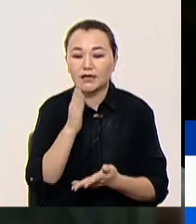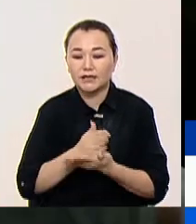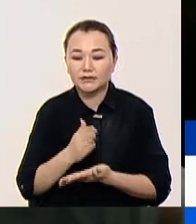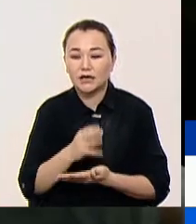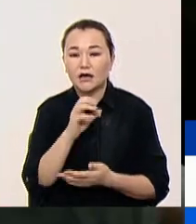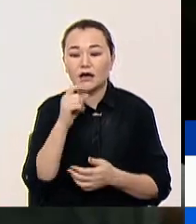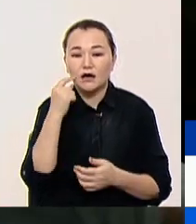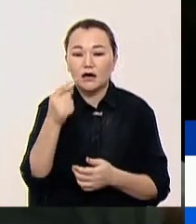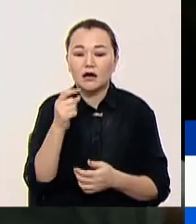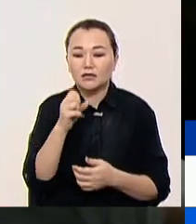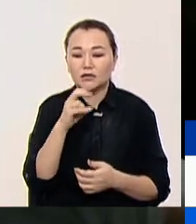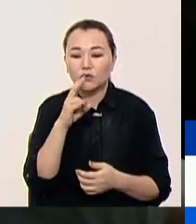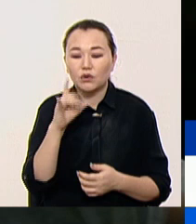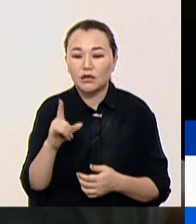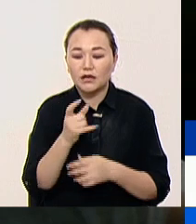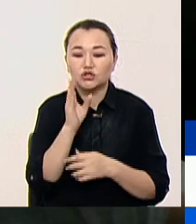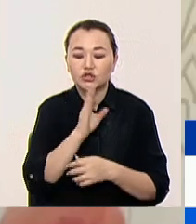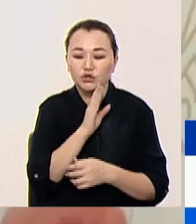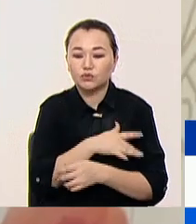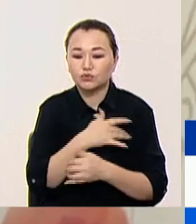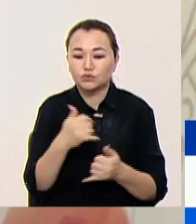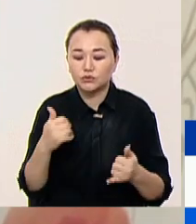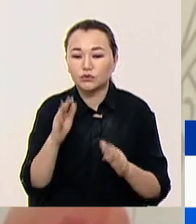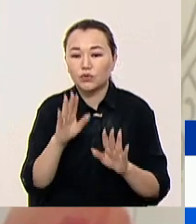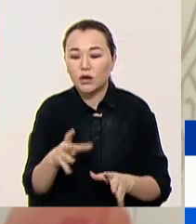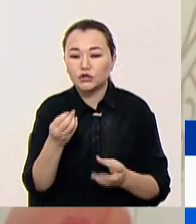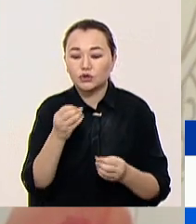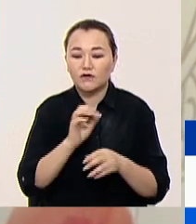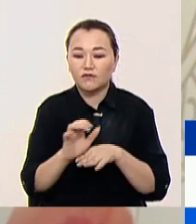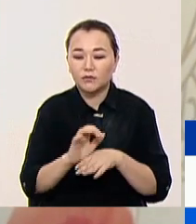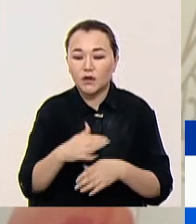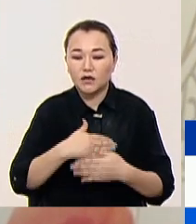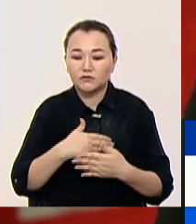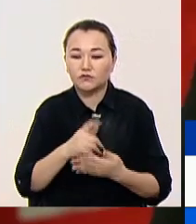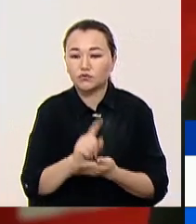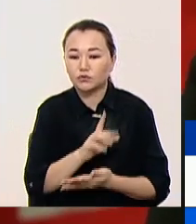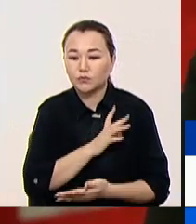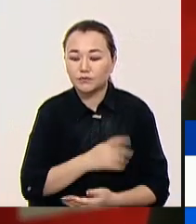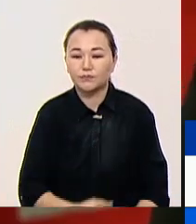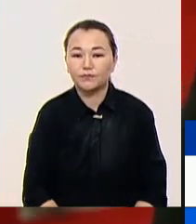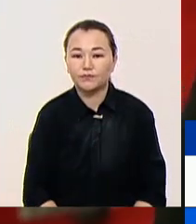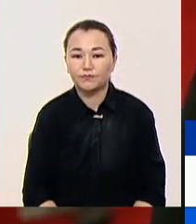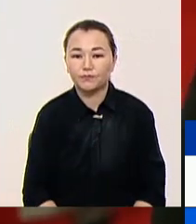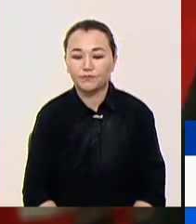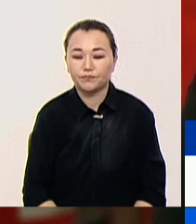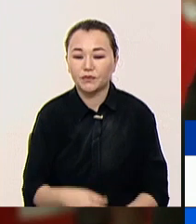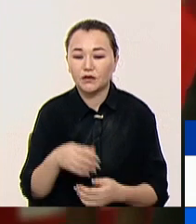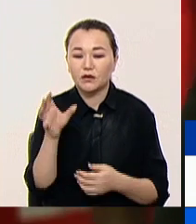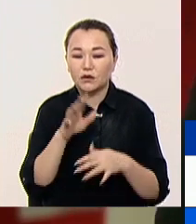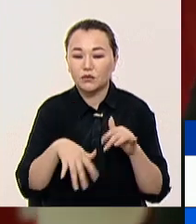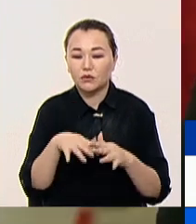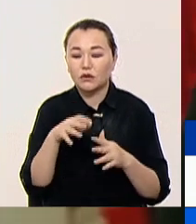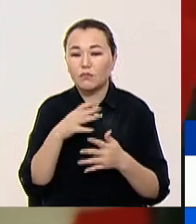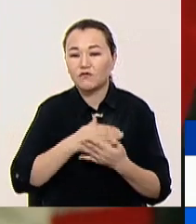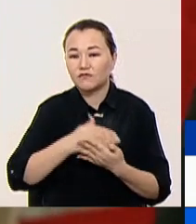Анадолы елінен келген Нихал Сабак әйелдер қызмет көрсету саласында ғана емес, өндірісте де белсенді болу керек дейді. Форум өте